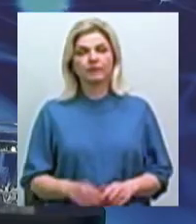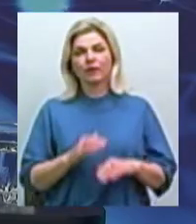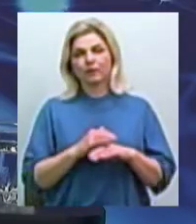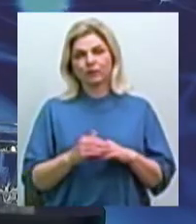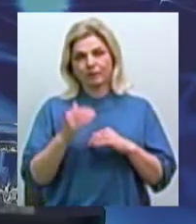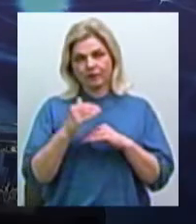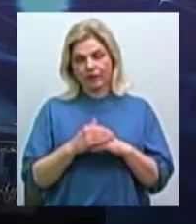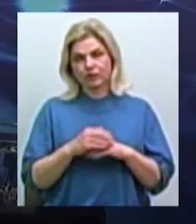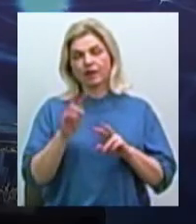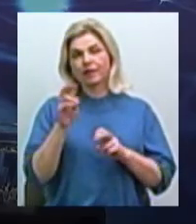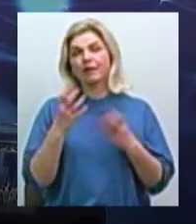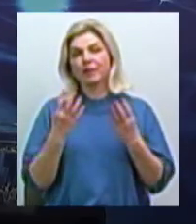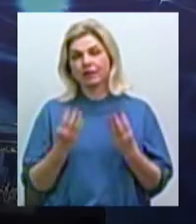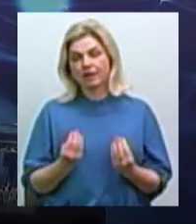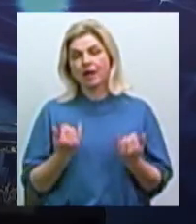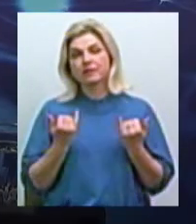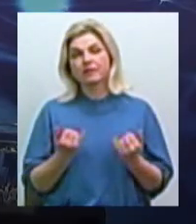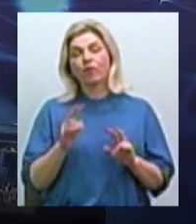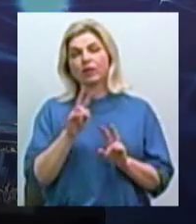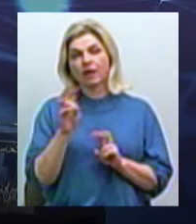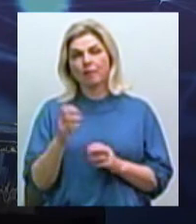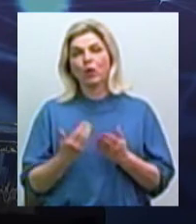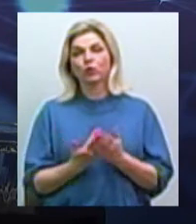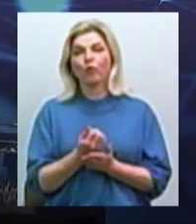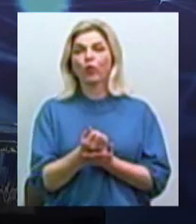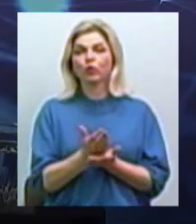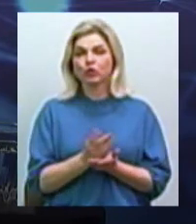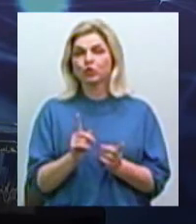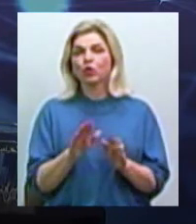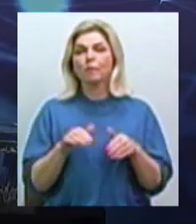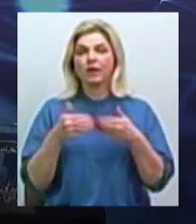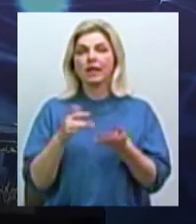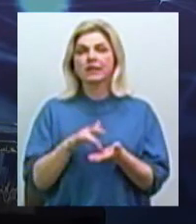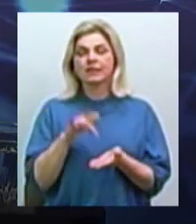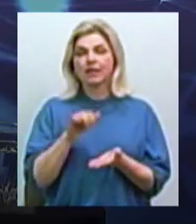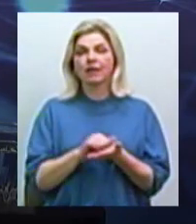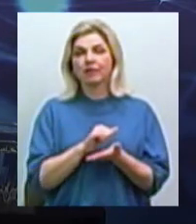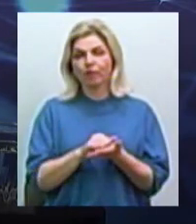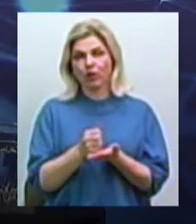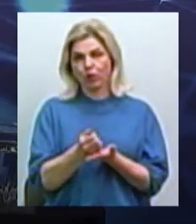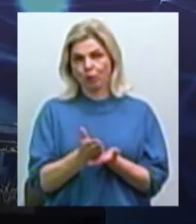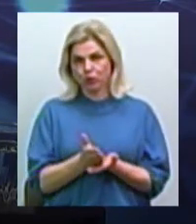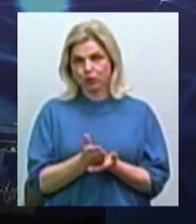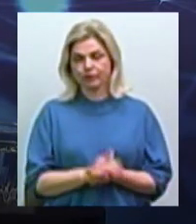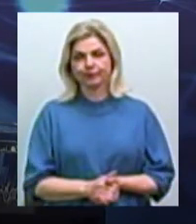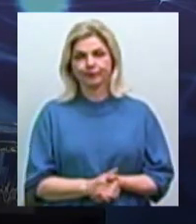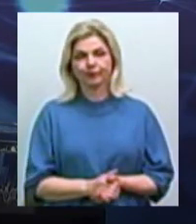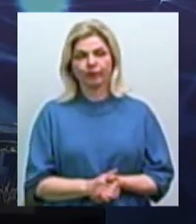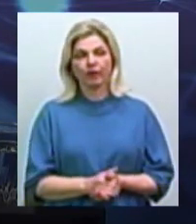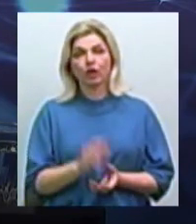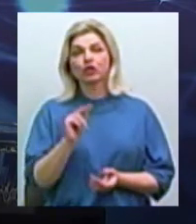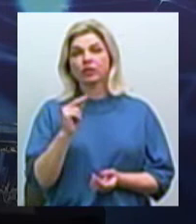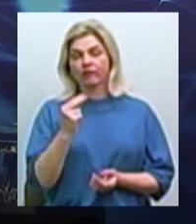Добрий вечір, це тема дня, а тема нашого ефіру – нові послуги, що пропонують центри надання адміністративних послуг. У